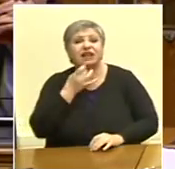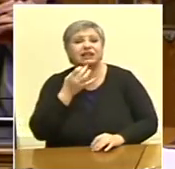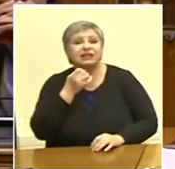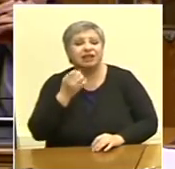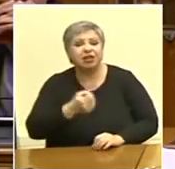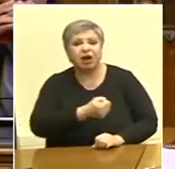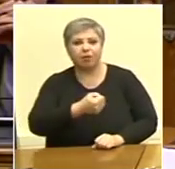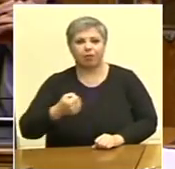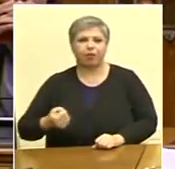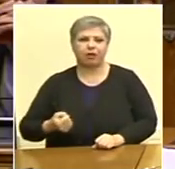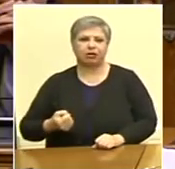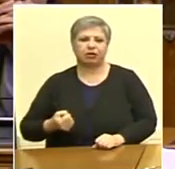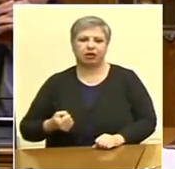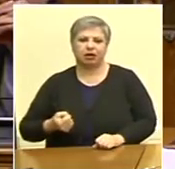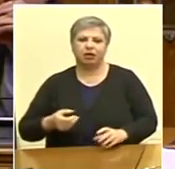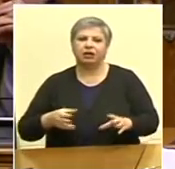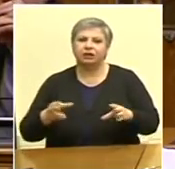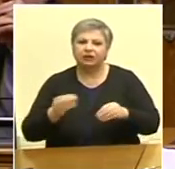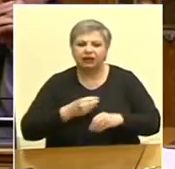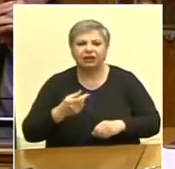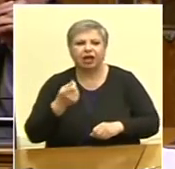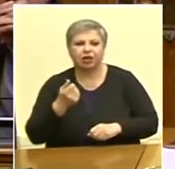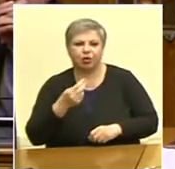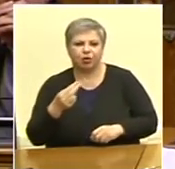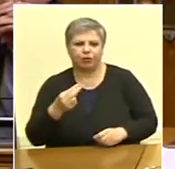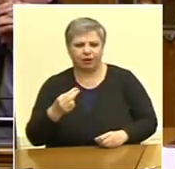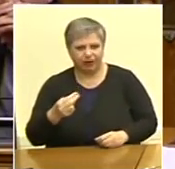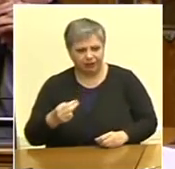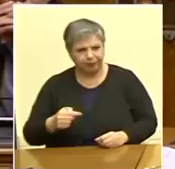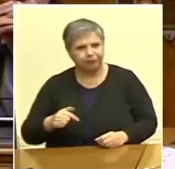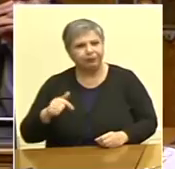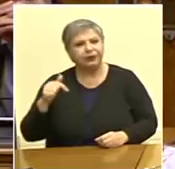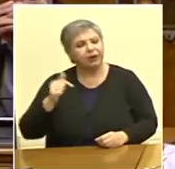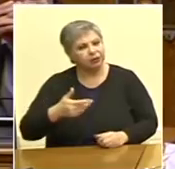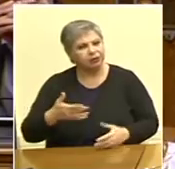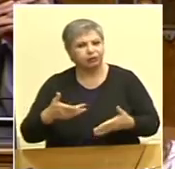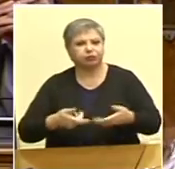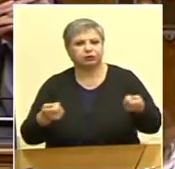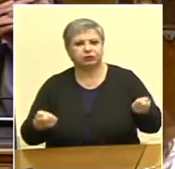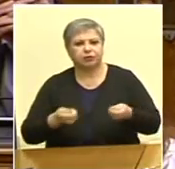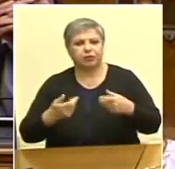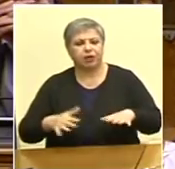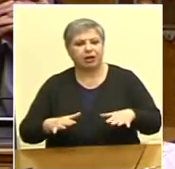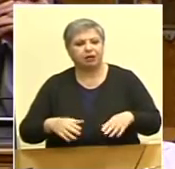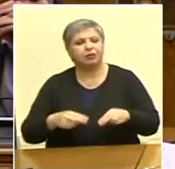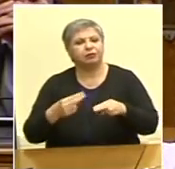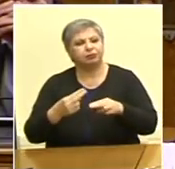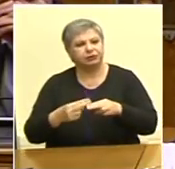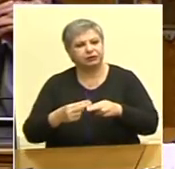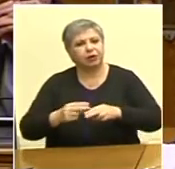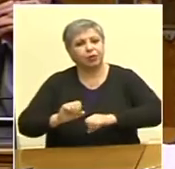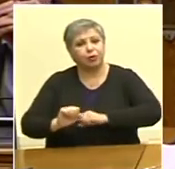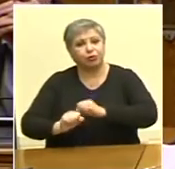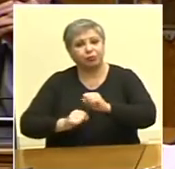Επειδή κάνατε μια πραγματικά αξιόλογη προσπάθεια εδώ να θυμηθείτε